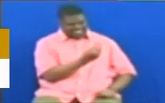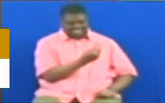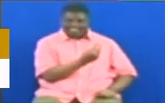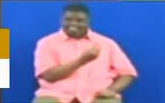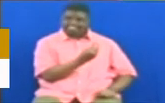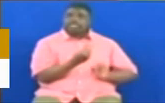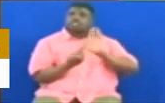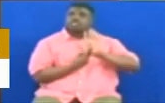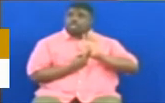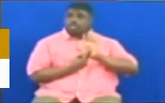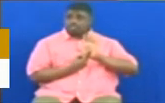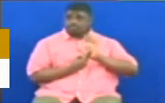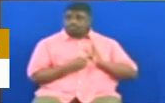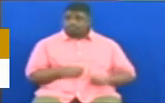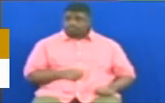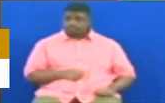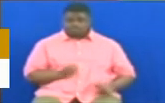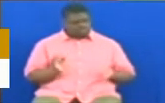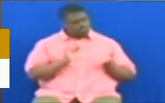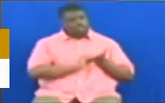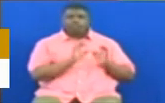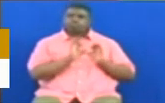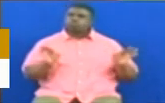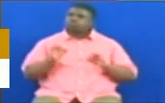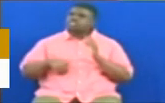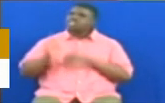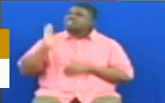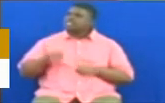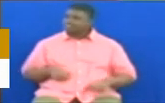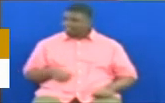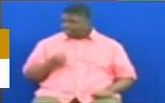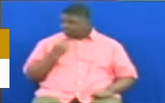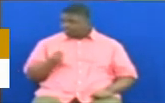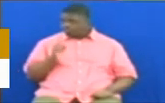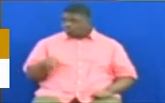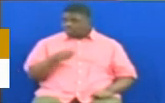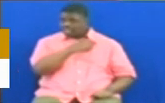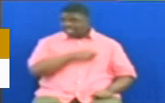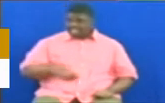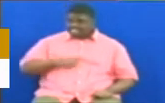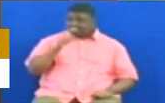ya 26 imewekwa vizuri zaidi. Imesema kutakuwa na rais wa